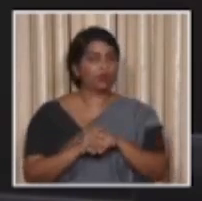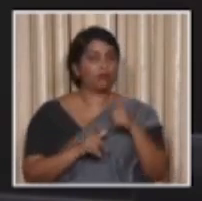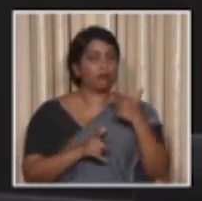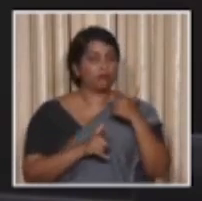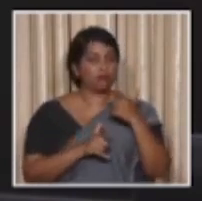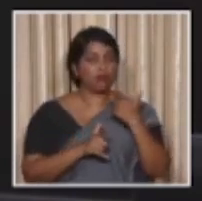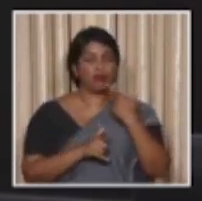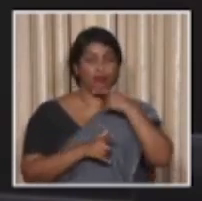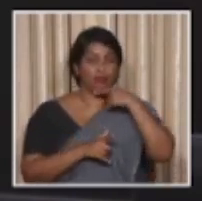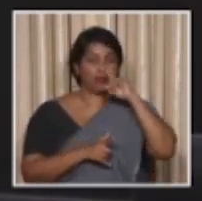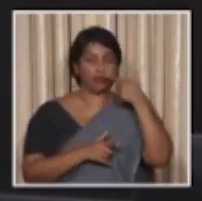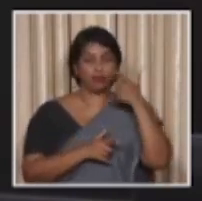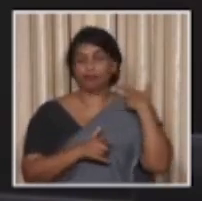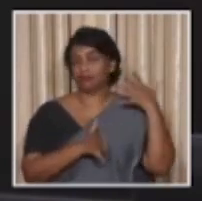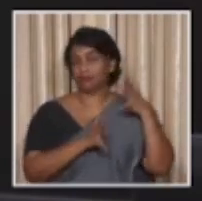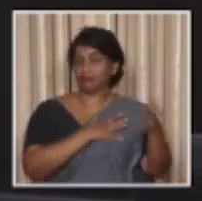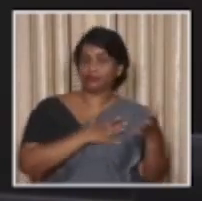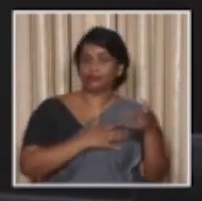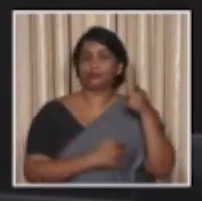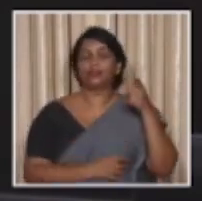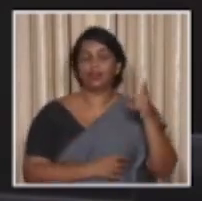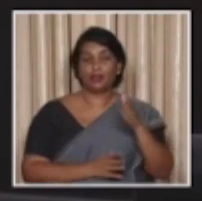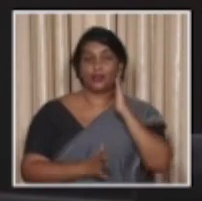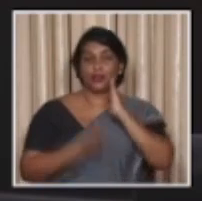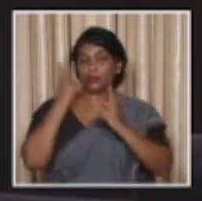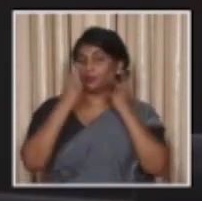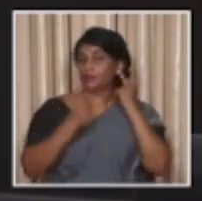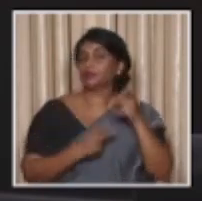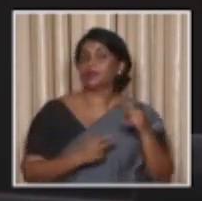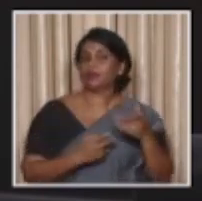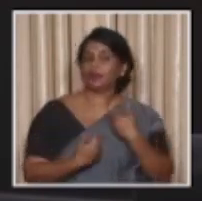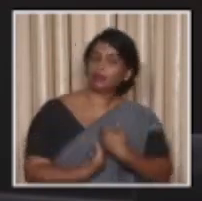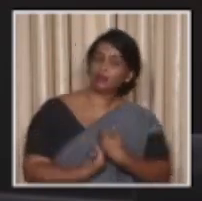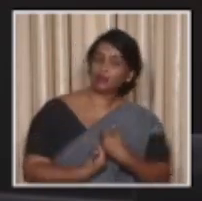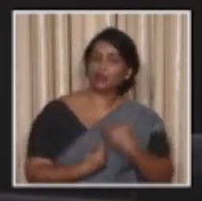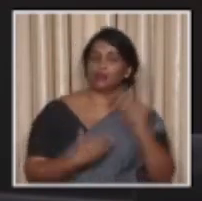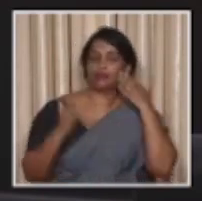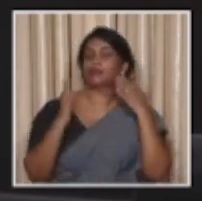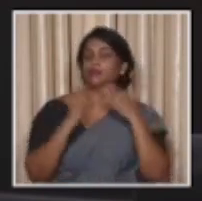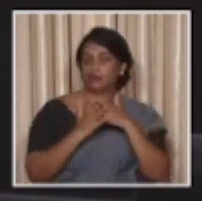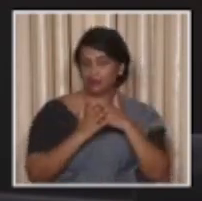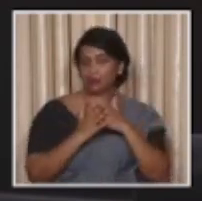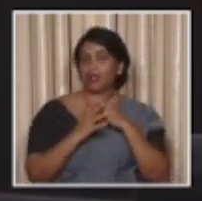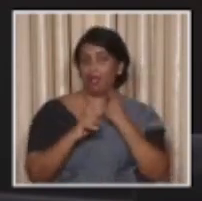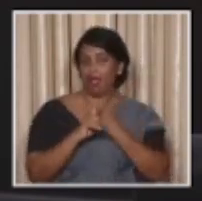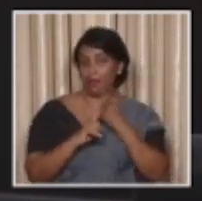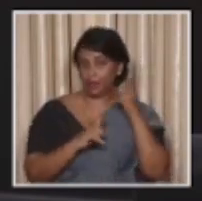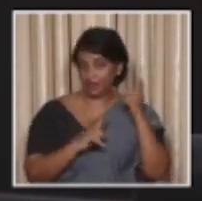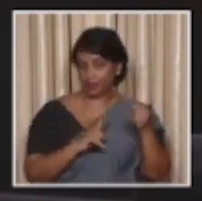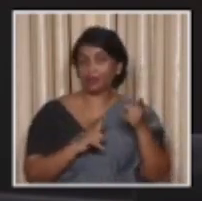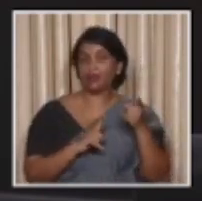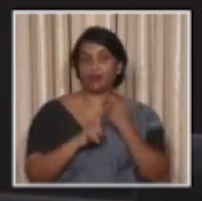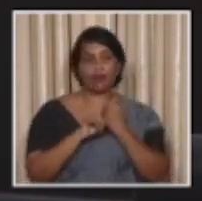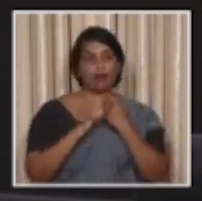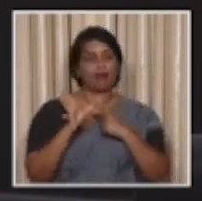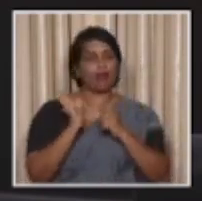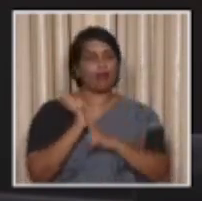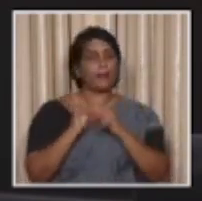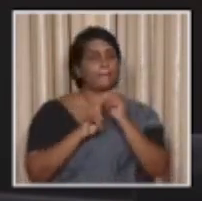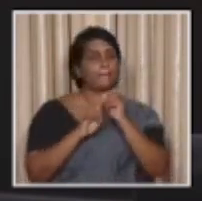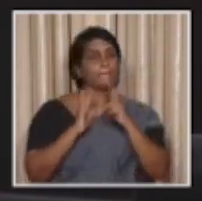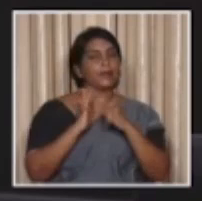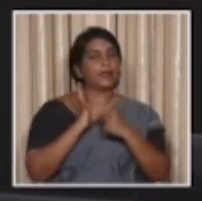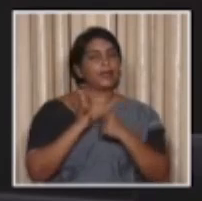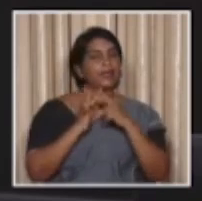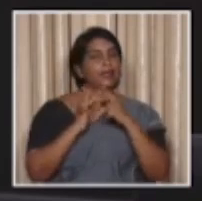මසුන් විශාල ප්‍රමාණයක් ගැවසෙන සංචාරකයන්ට ආකර්ෂණීය පසුබිමක් ඒ තුළ තියෙනවා. ඒ නිසා අපිට පුළුවන් කමක් තියෙනවා ඒ